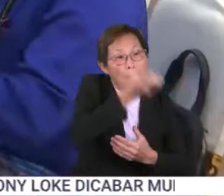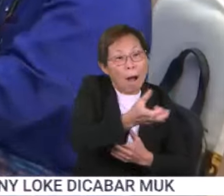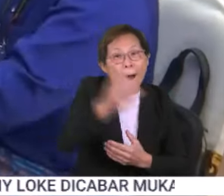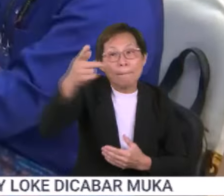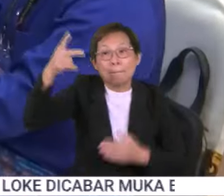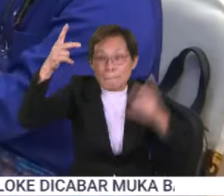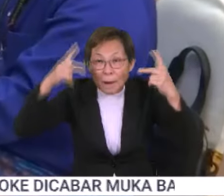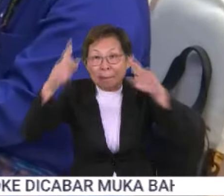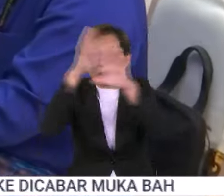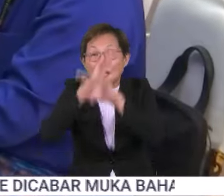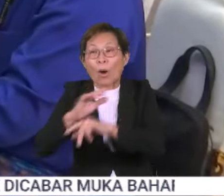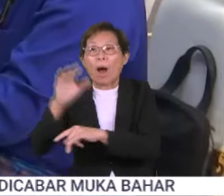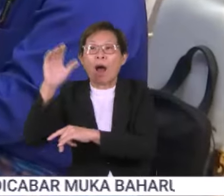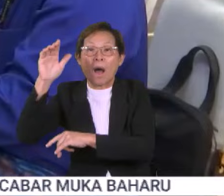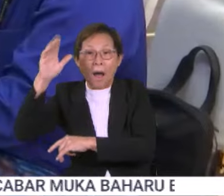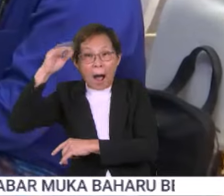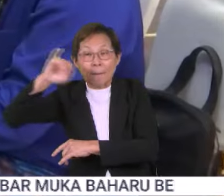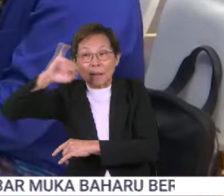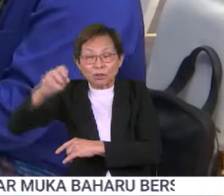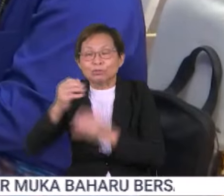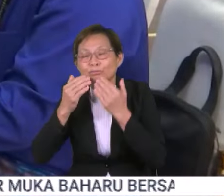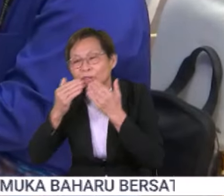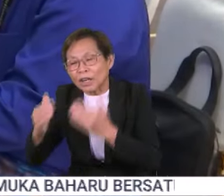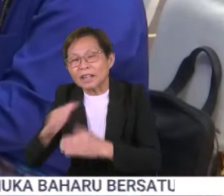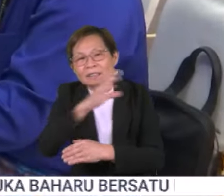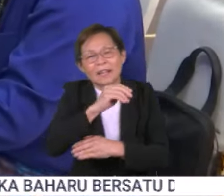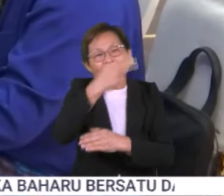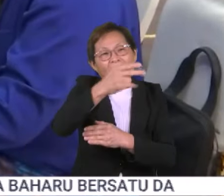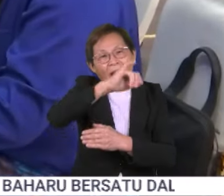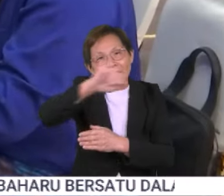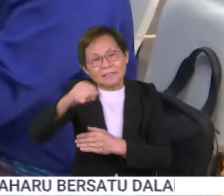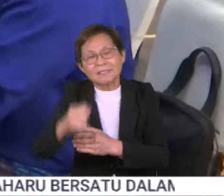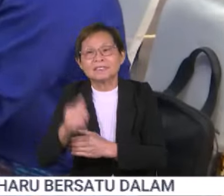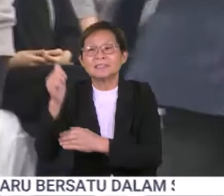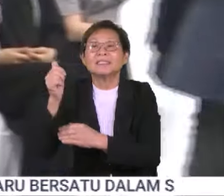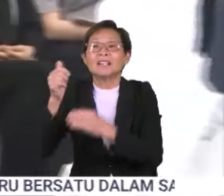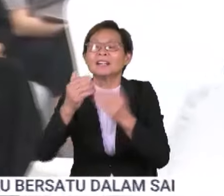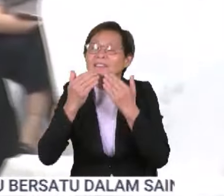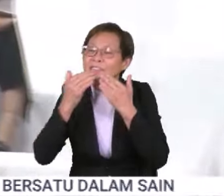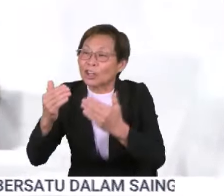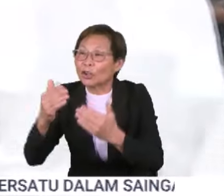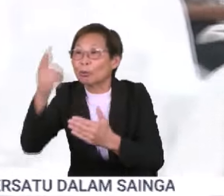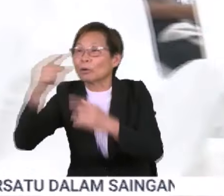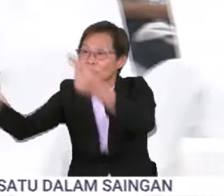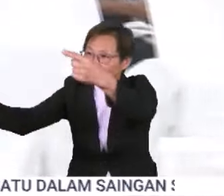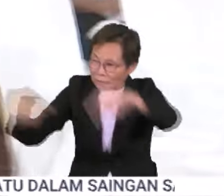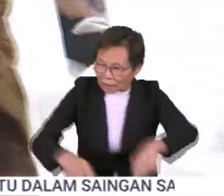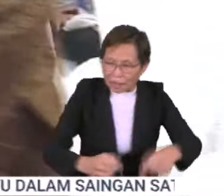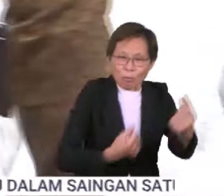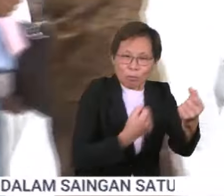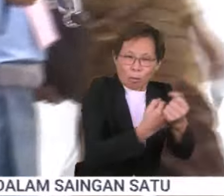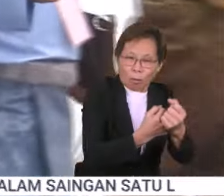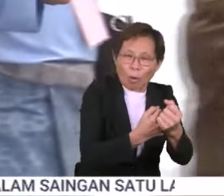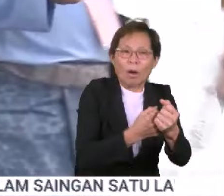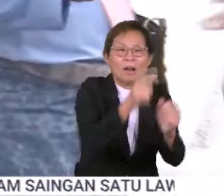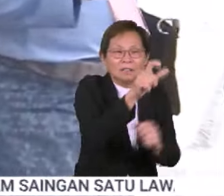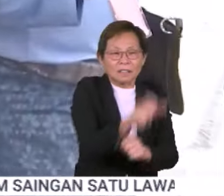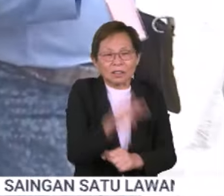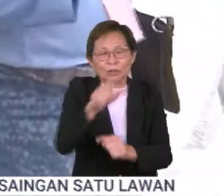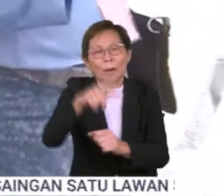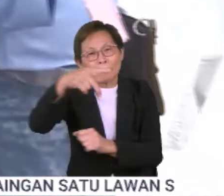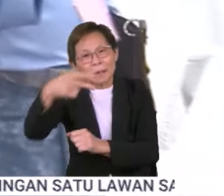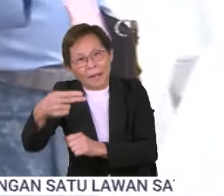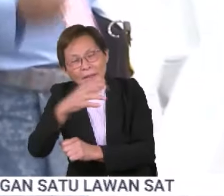Oping dan Ketua Menteri Sabah Datuk Seri Haji Jinor yang sudi hadir memberikan sokongan kepada calon-calon PH dan BN yang